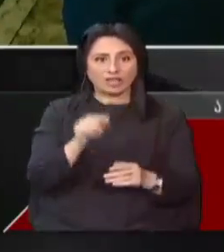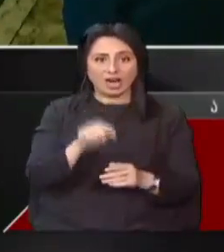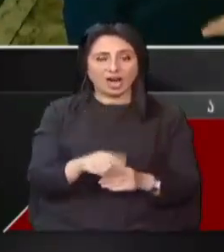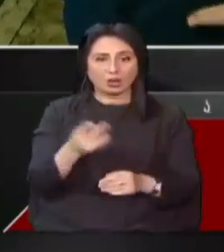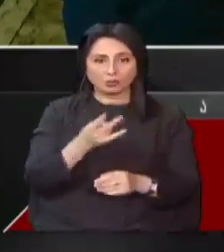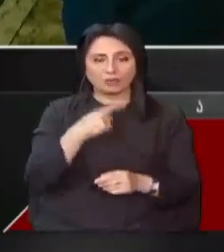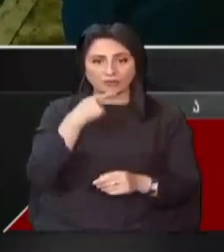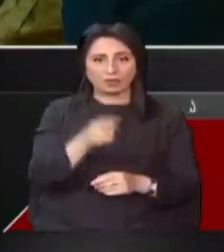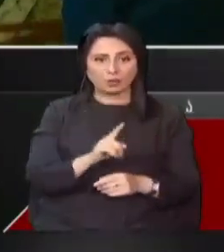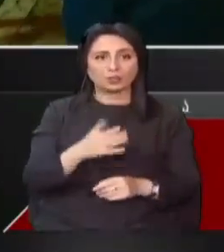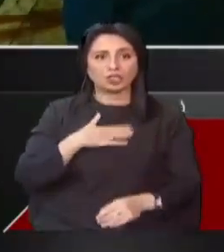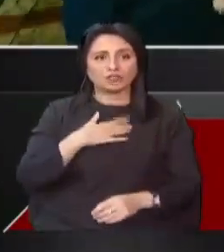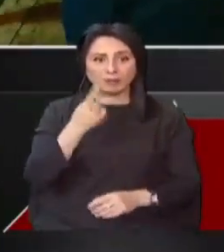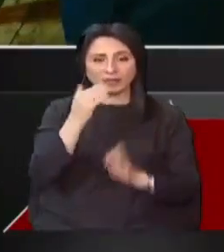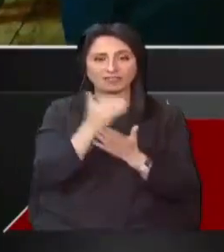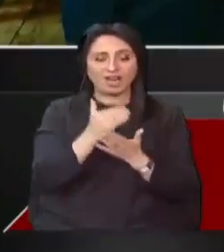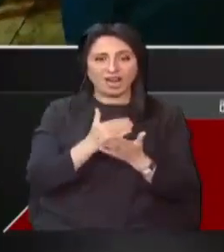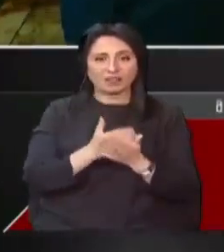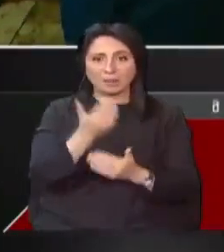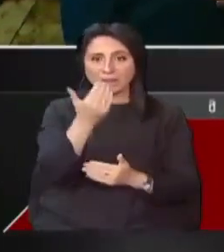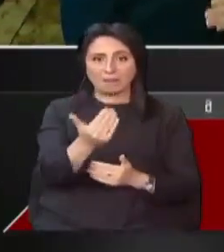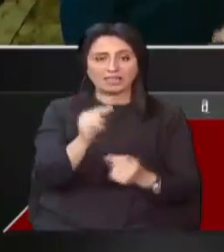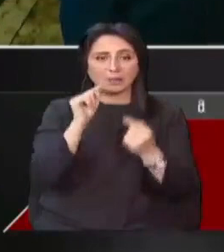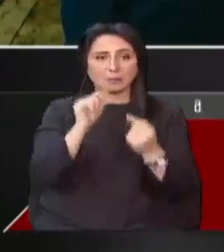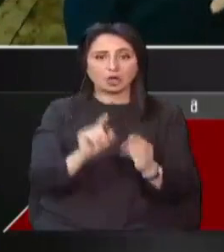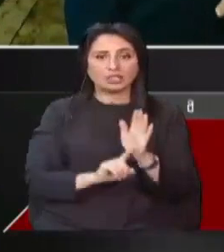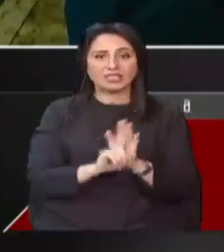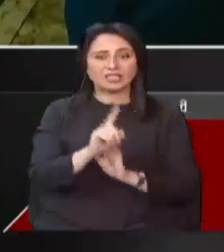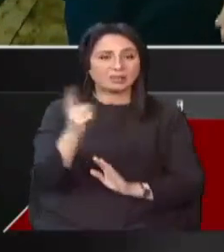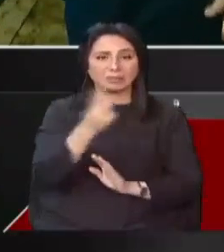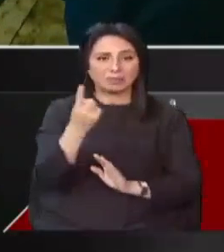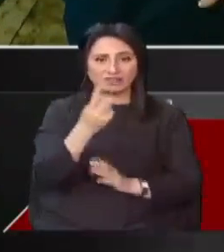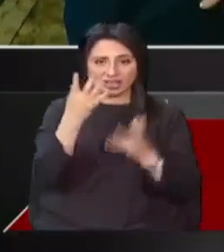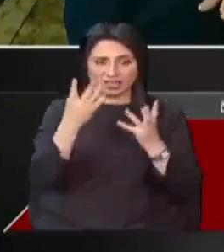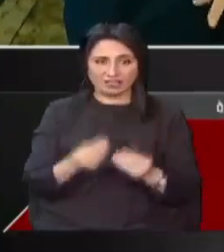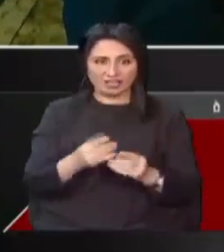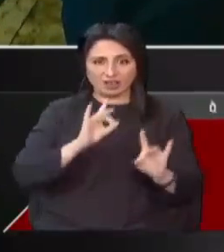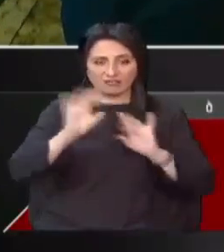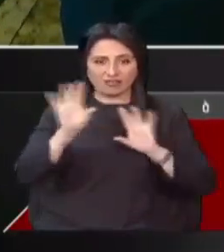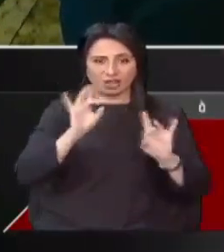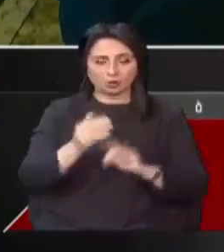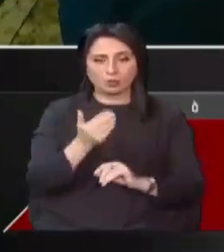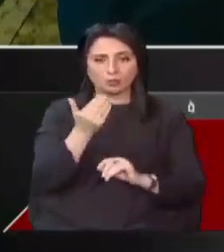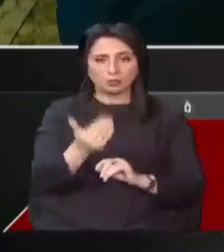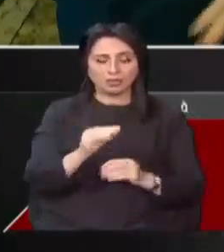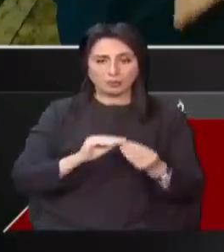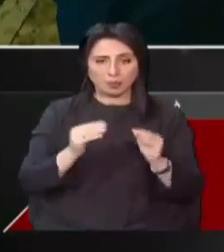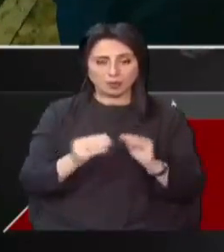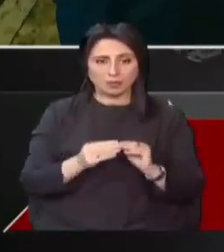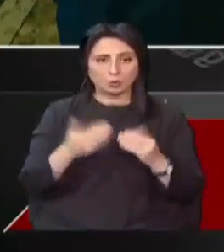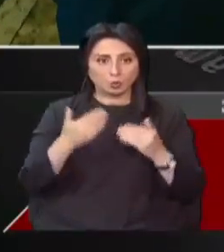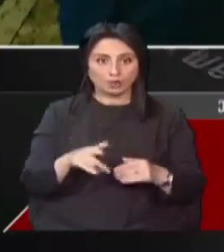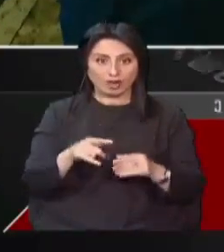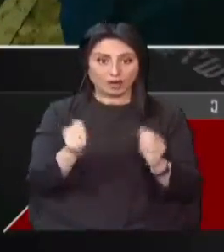უნდა ვთქვა, რომ ჩვენ პირველი არხი მათი პროტესტის დაწყების პირველივე დღიდან ვაშუქებთ მათ პრობლემებს, უკვე